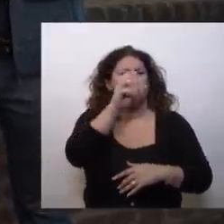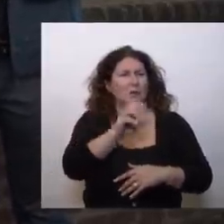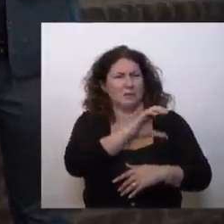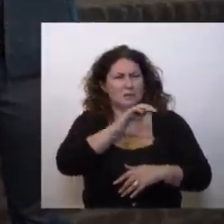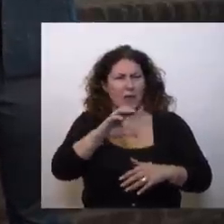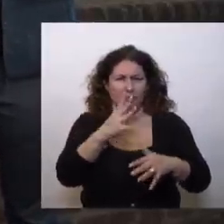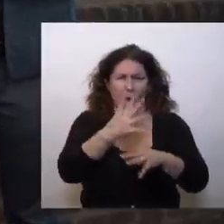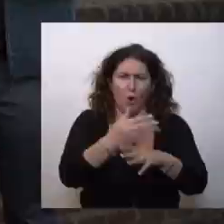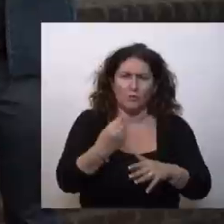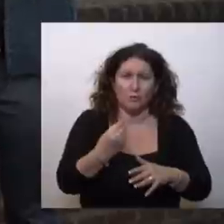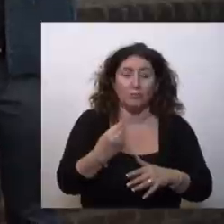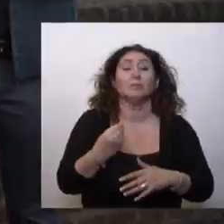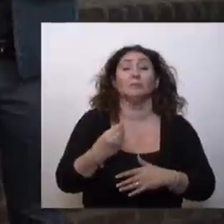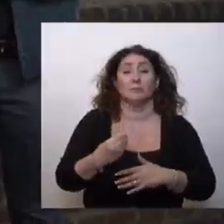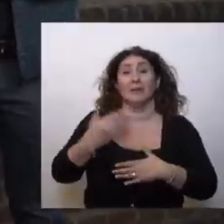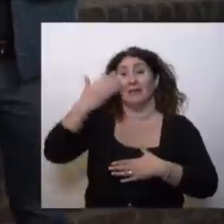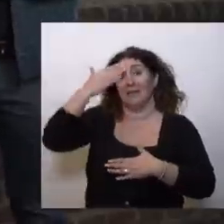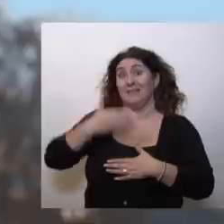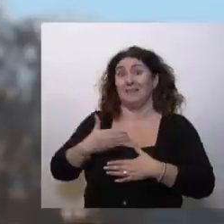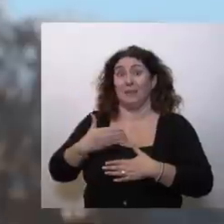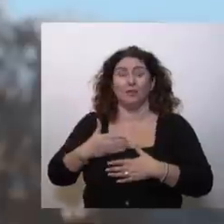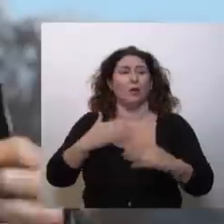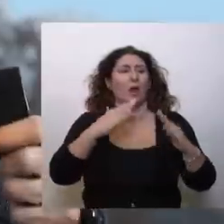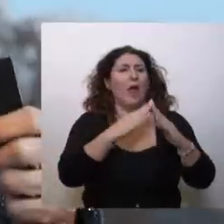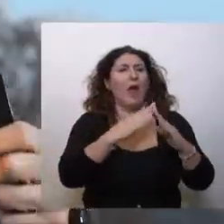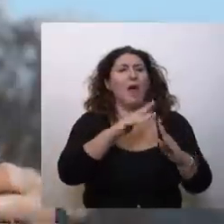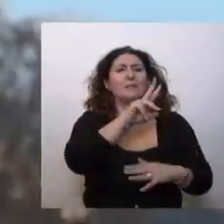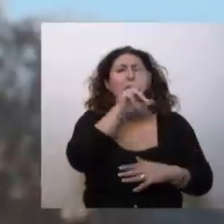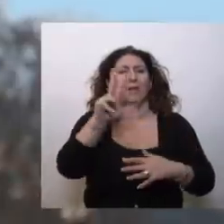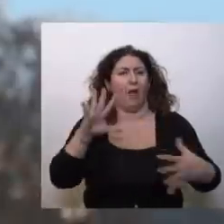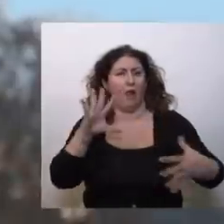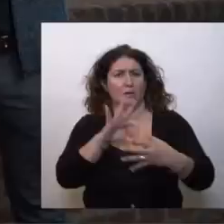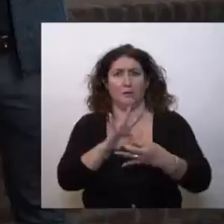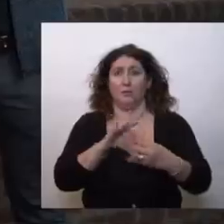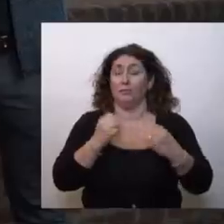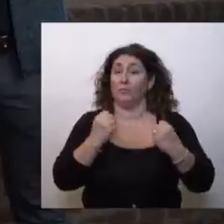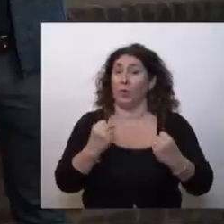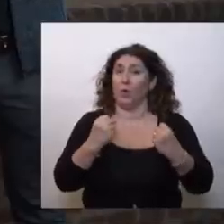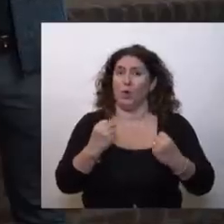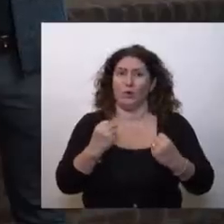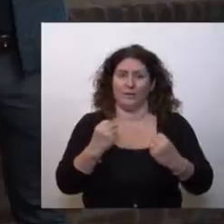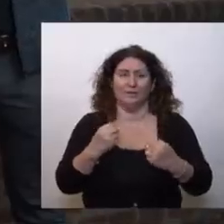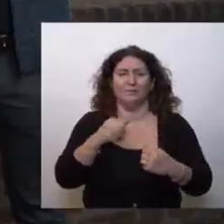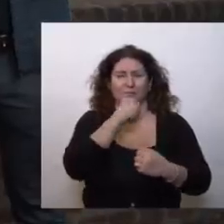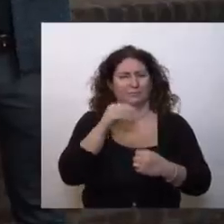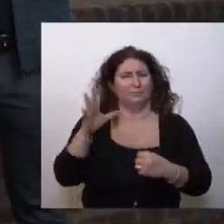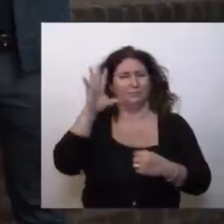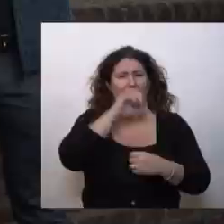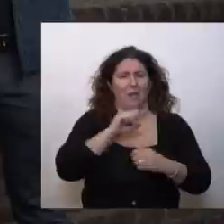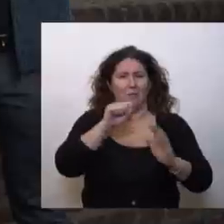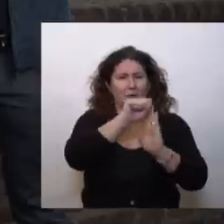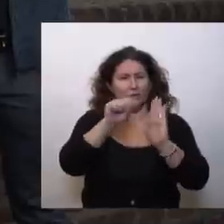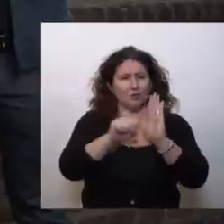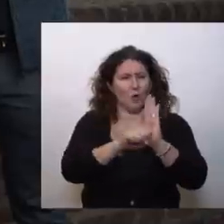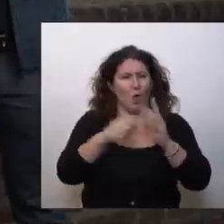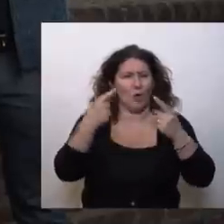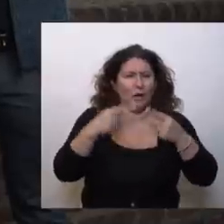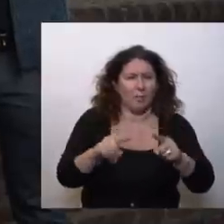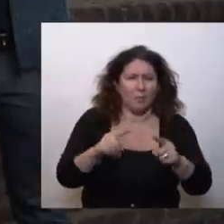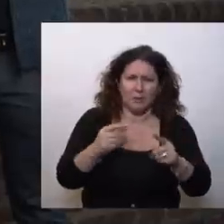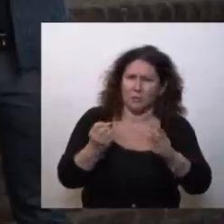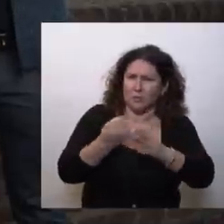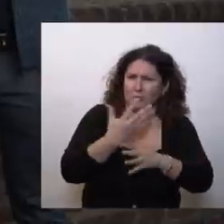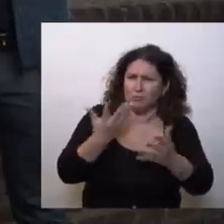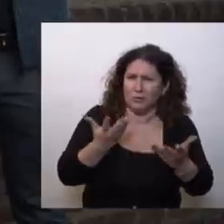la presenza della Sindone a Torino e Casa Reale. Per capire allora il senso di questa storia e introdurci